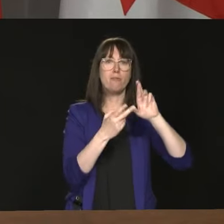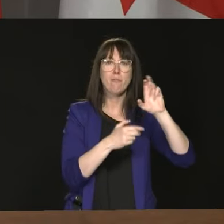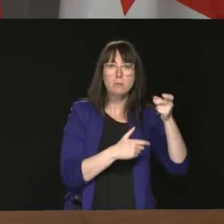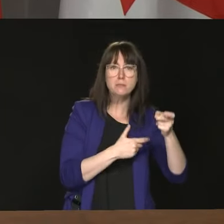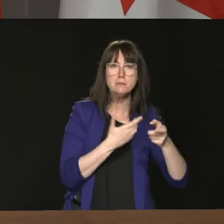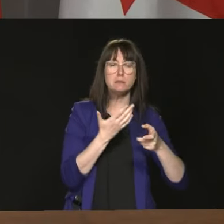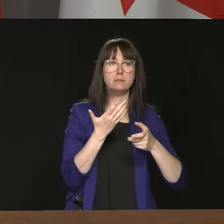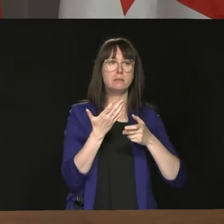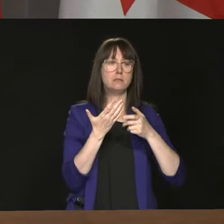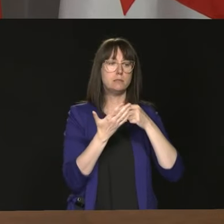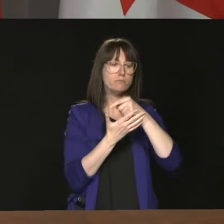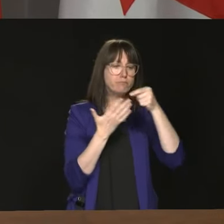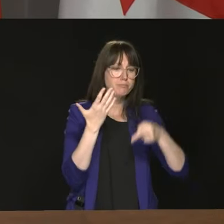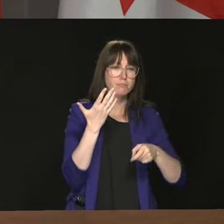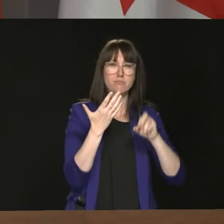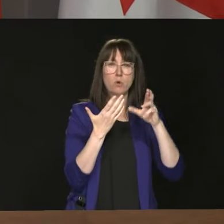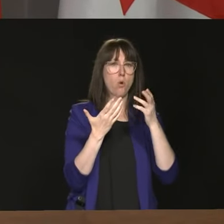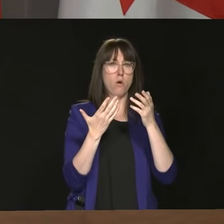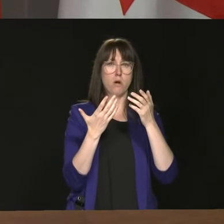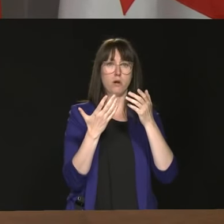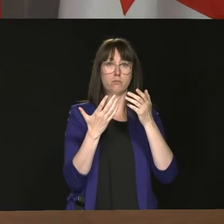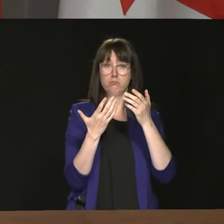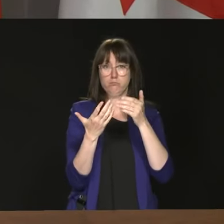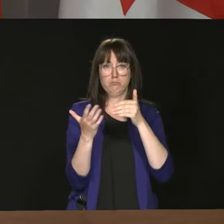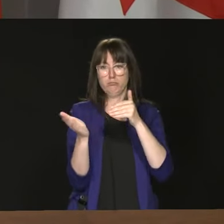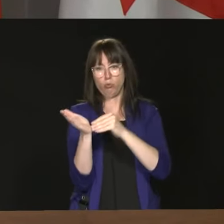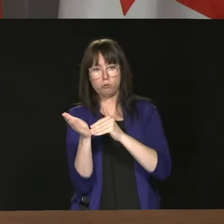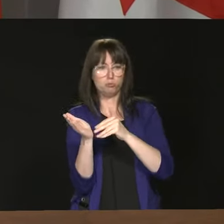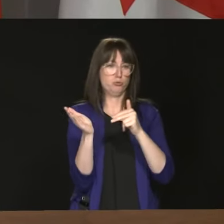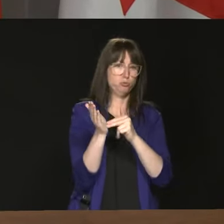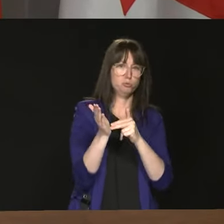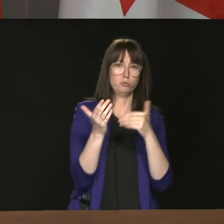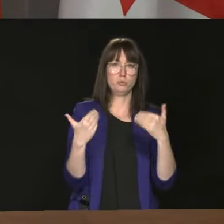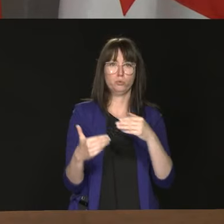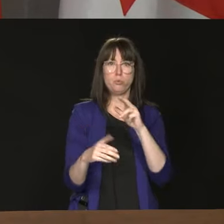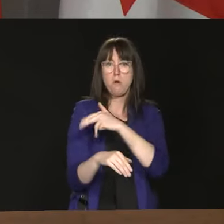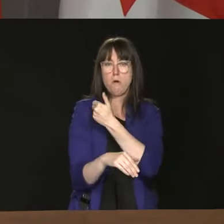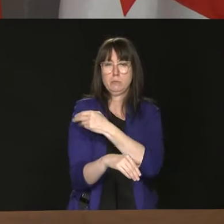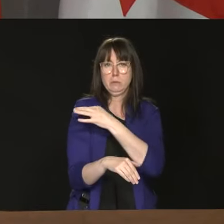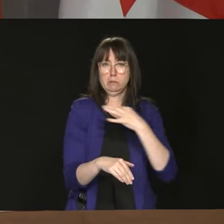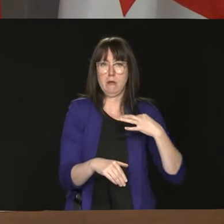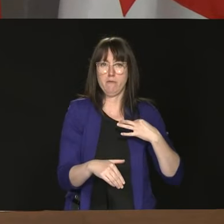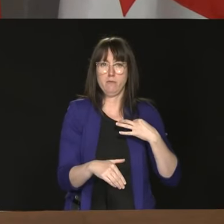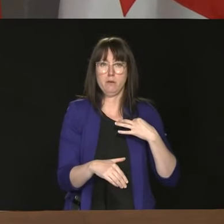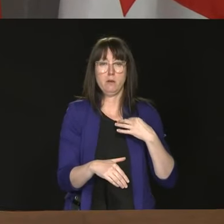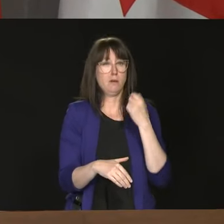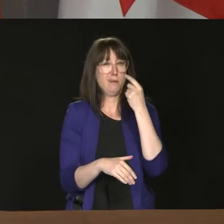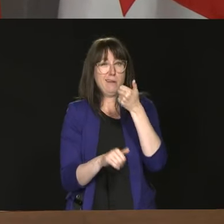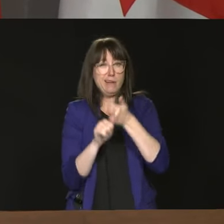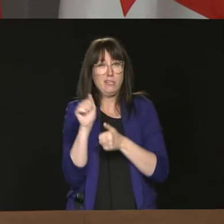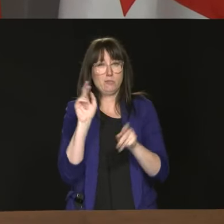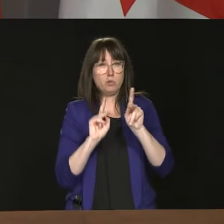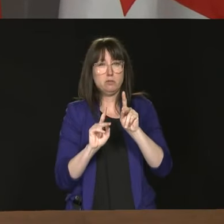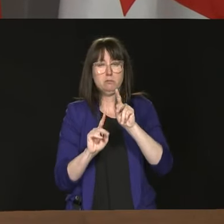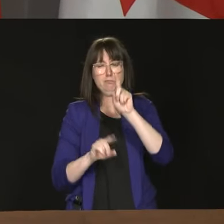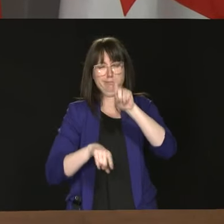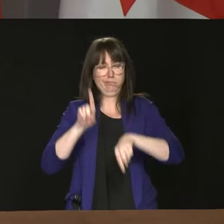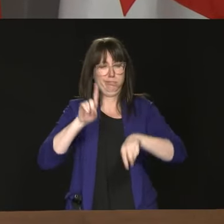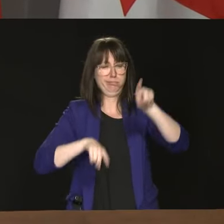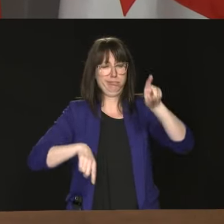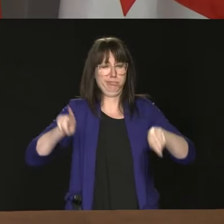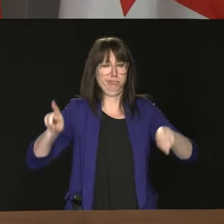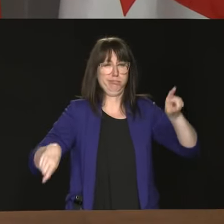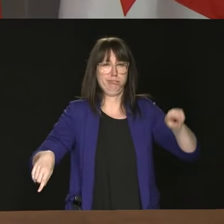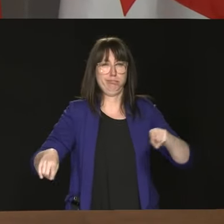front ligne. lines of healthcare. Personne ne peut comparer les No one défis can measure des uns à one ceux person's des struggle autres. against another. Nous ne connaissons There is jamais always more to the toute